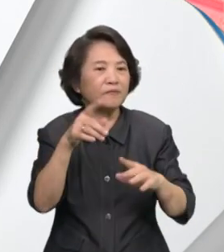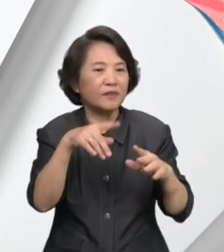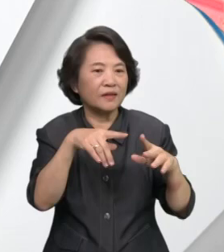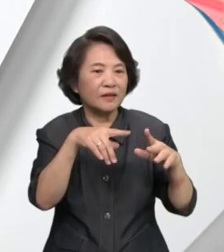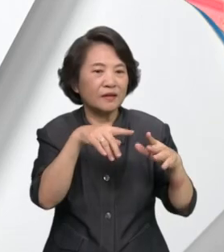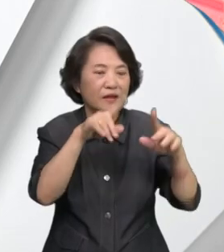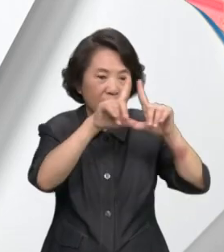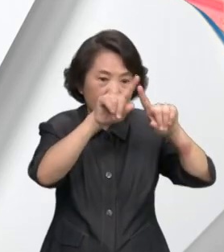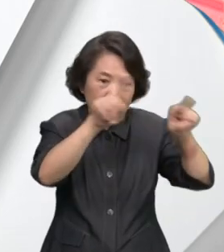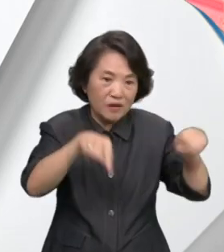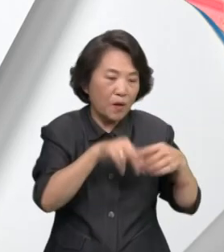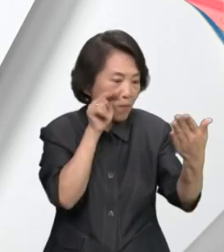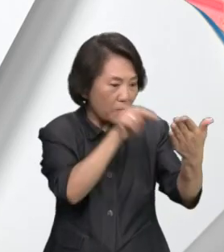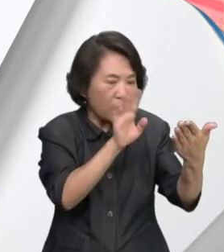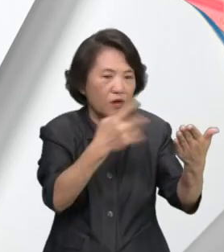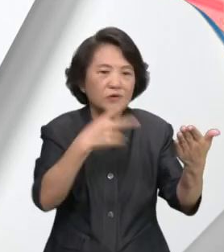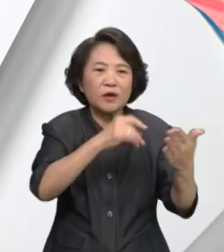讲，